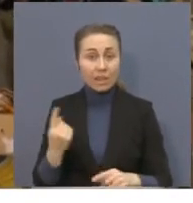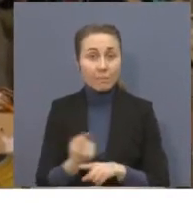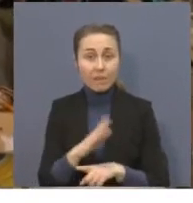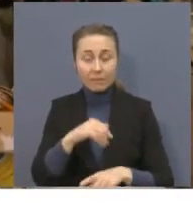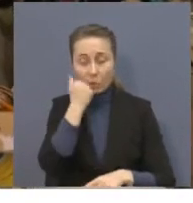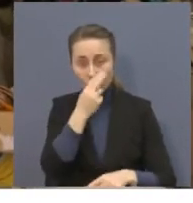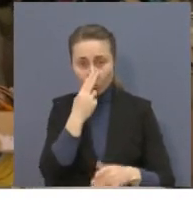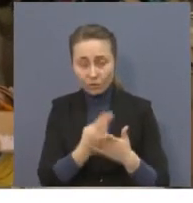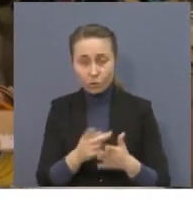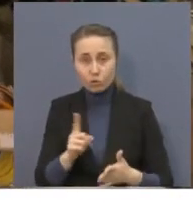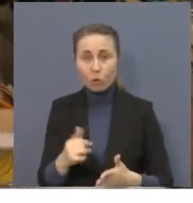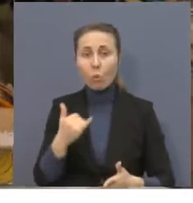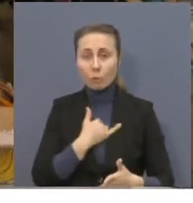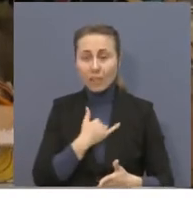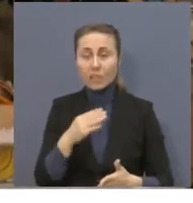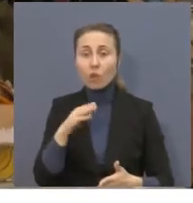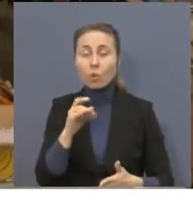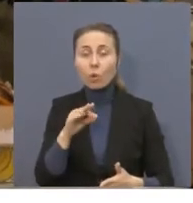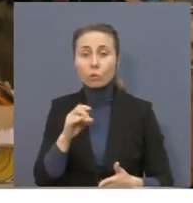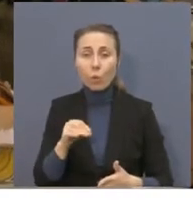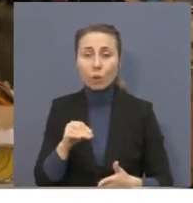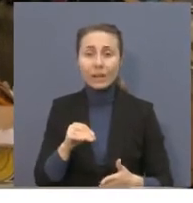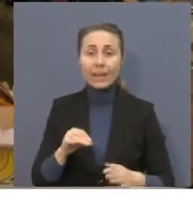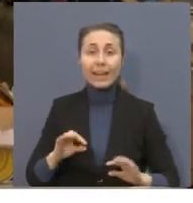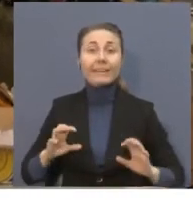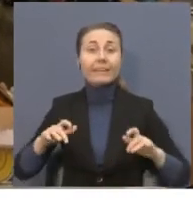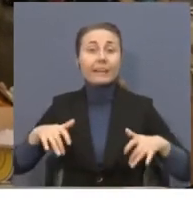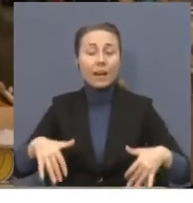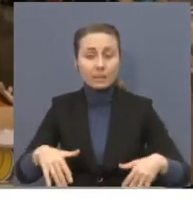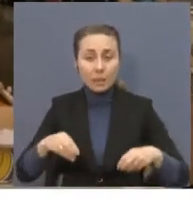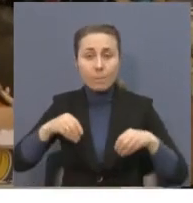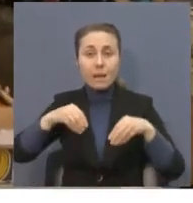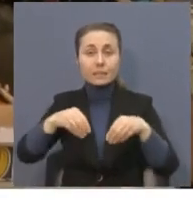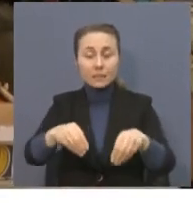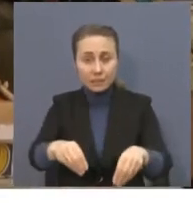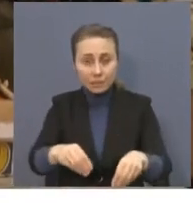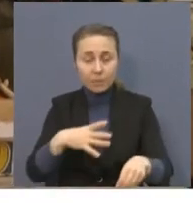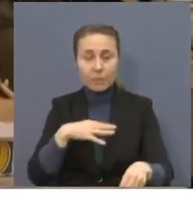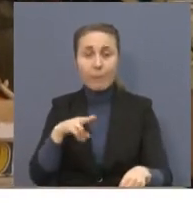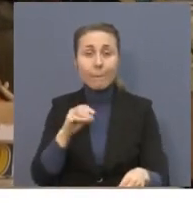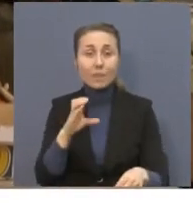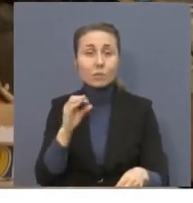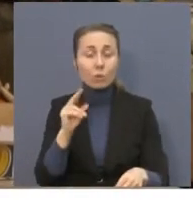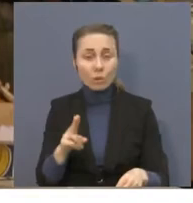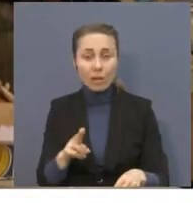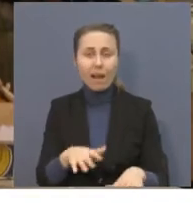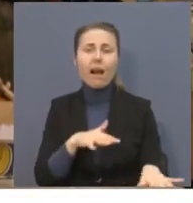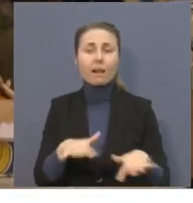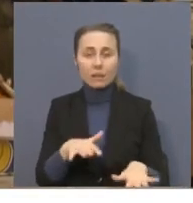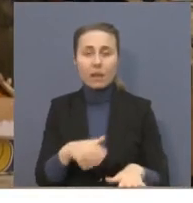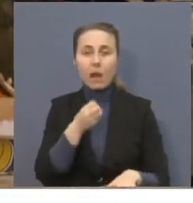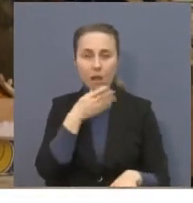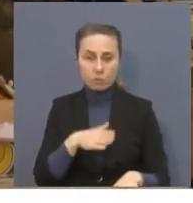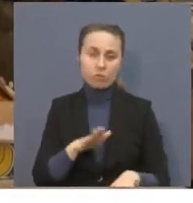что у нас тротуары. Проехал трактор, посыпал песком, гололед. Ну,